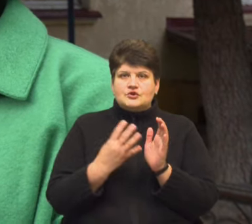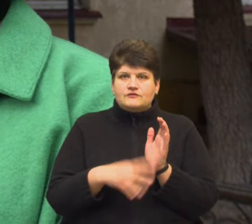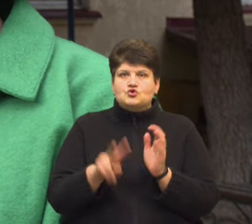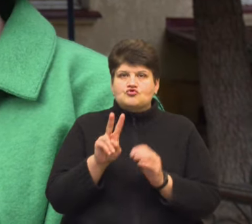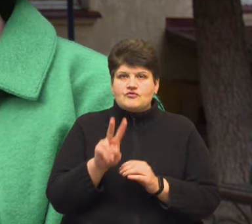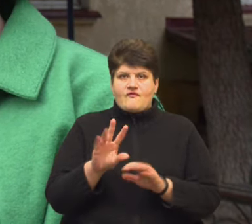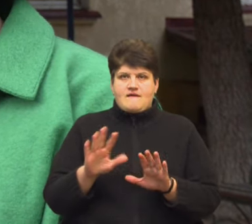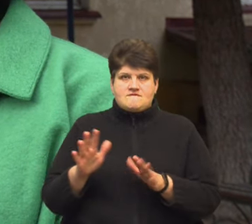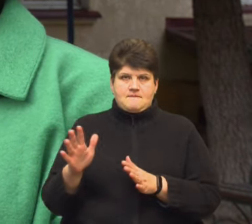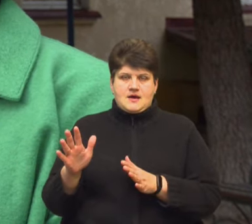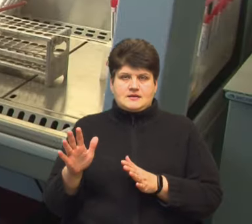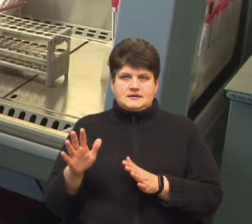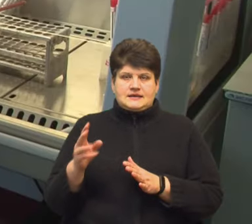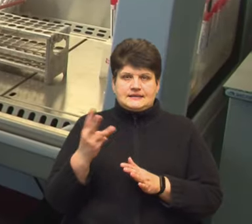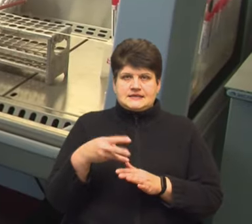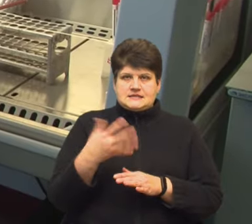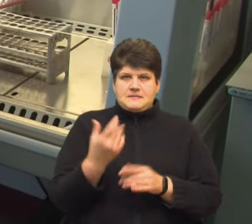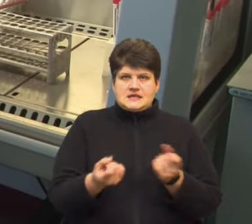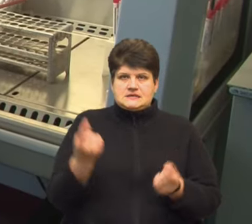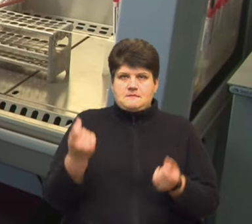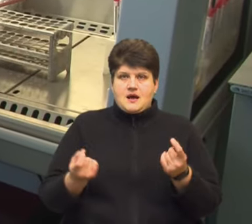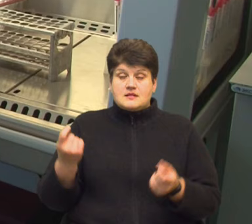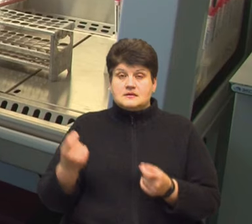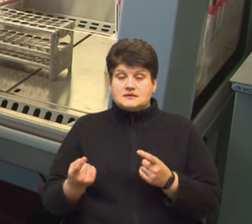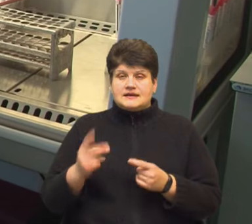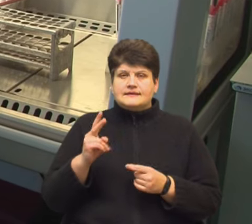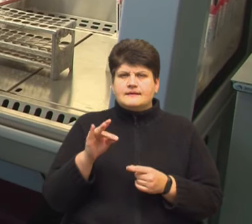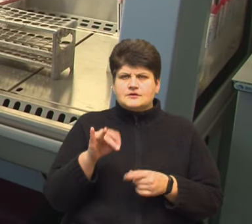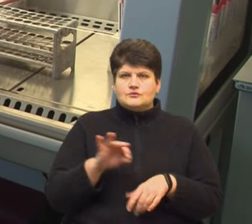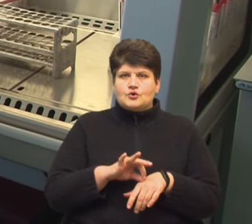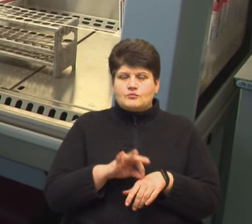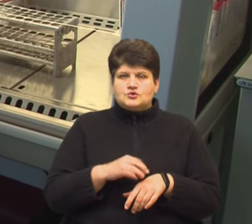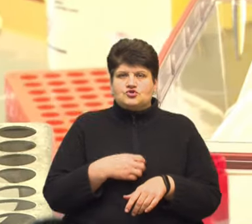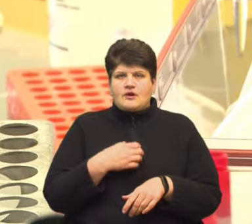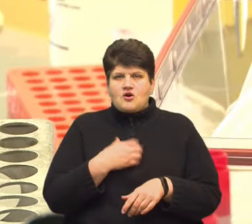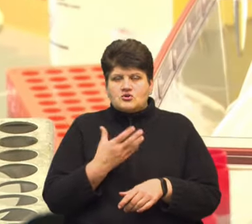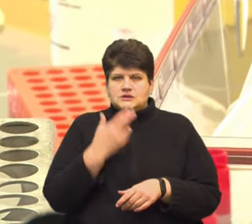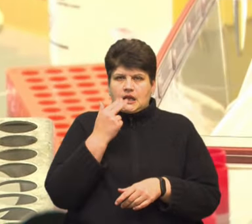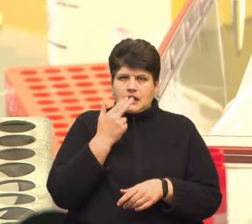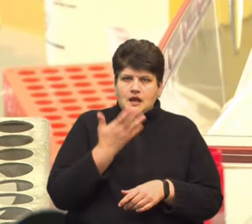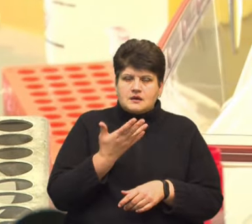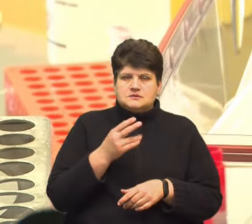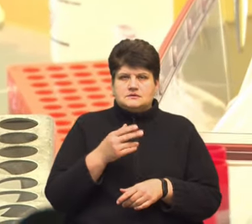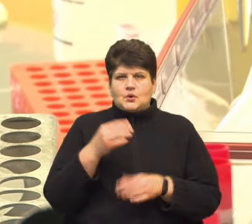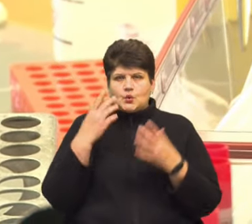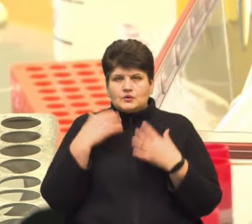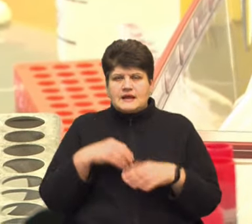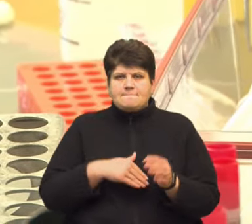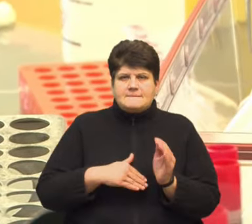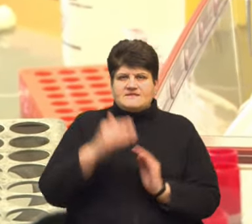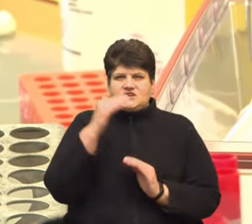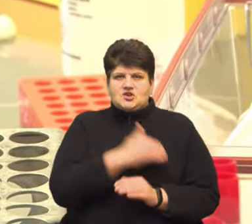випадки 35 спалохів кір - хвороба що викликає кашель нежить кон'юнктивіід та підвищення